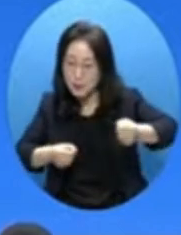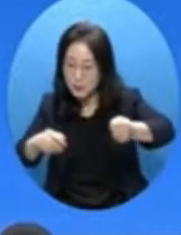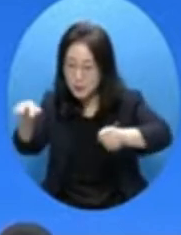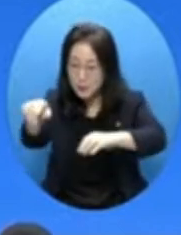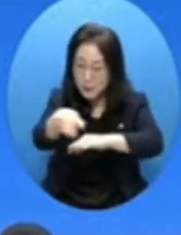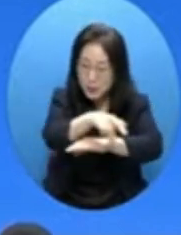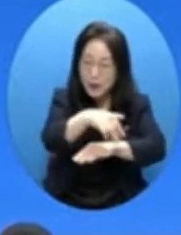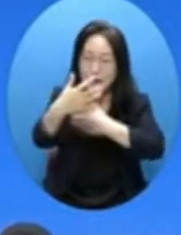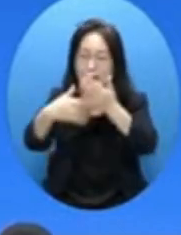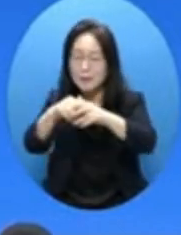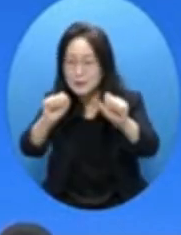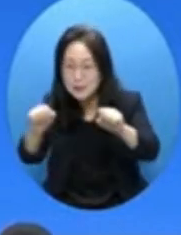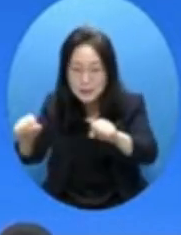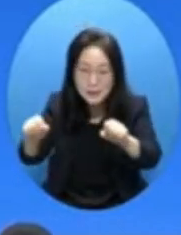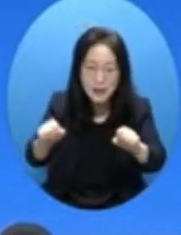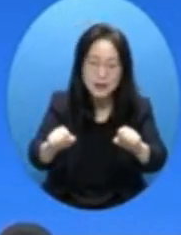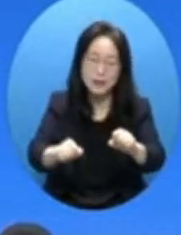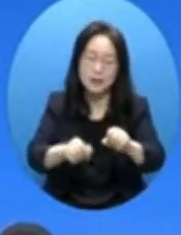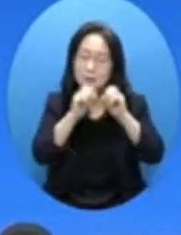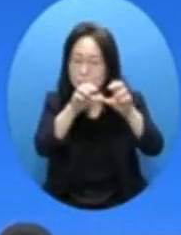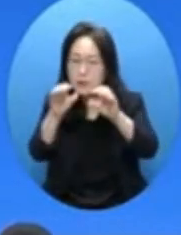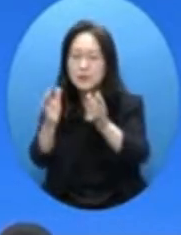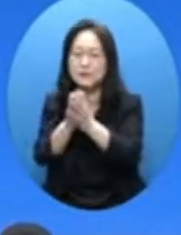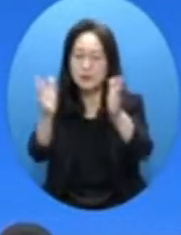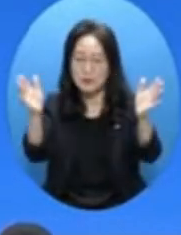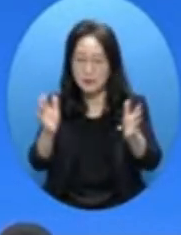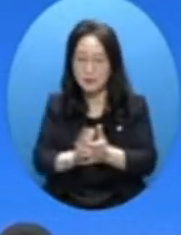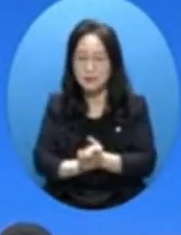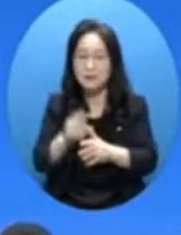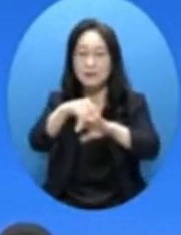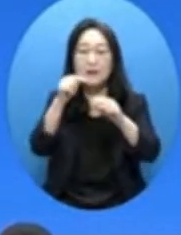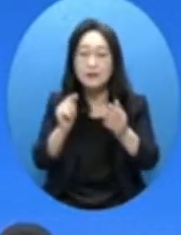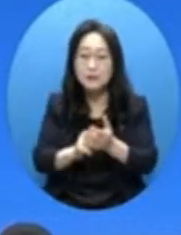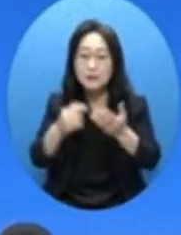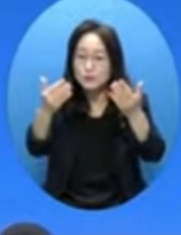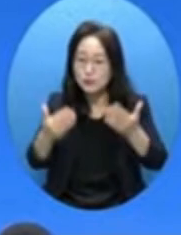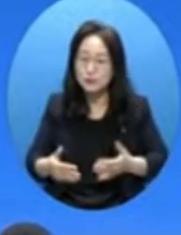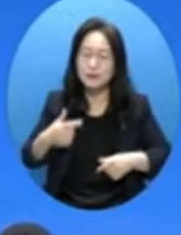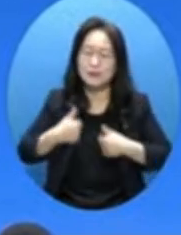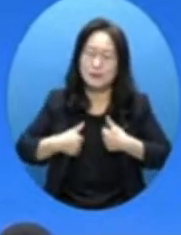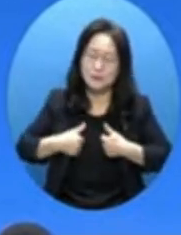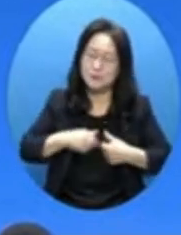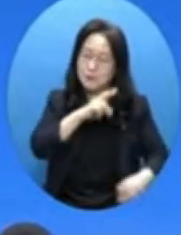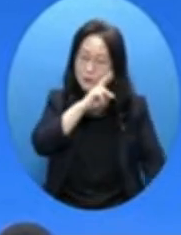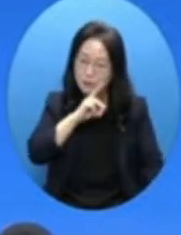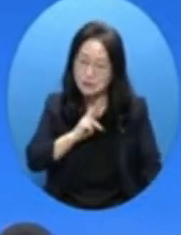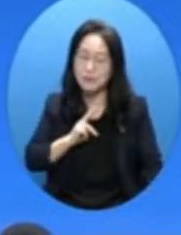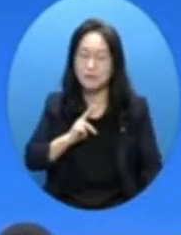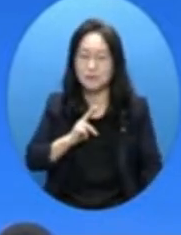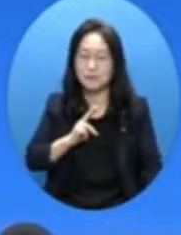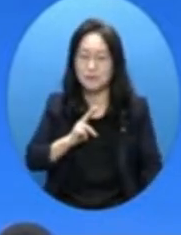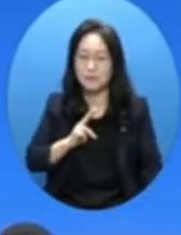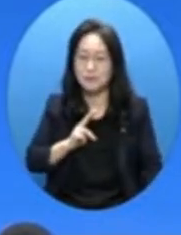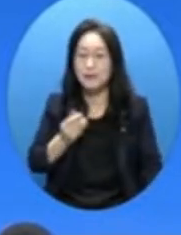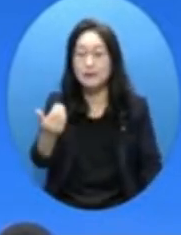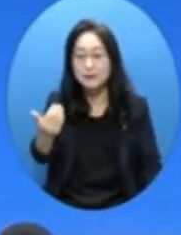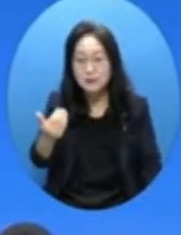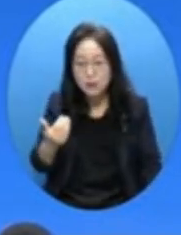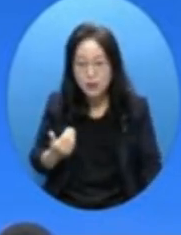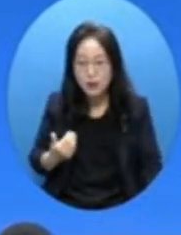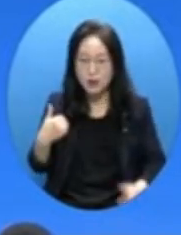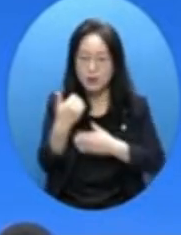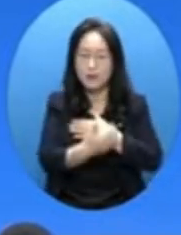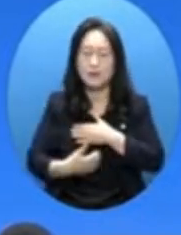하나님 살아계십니다 전도하기 시작했습니다. 그 마음에 주신 기쁨과 평안함이 오니까 그전에는